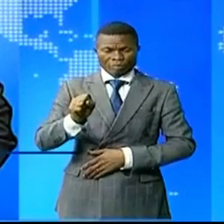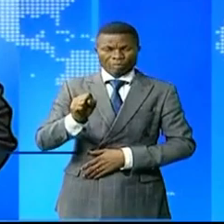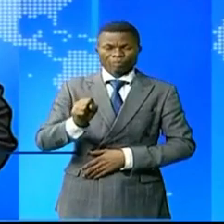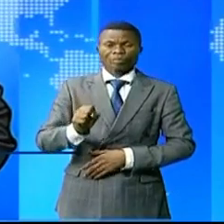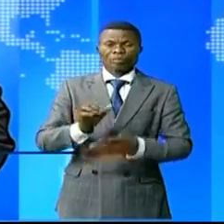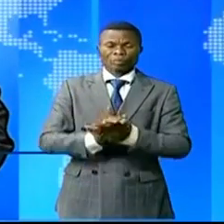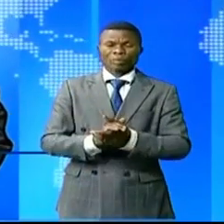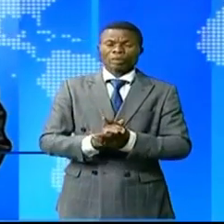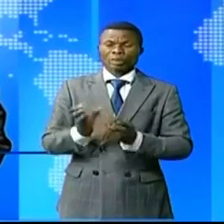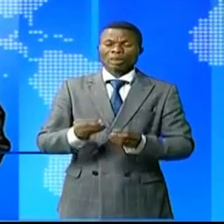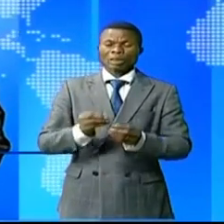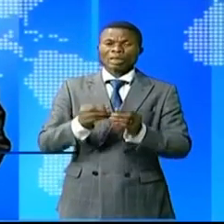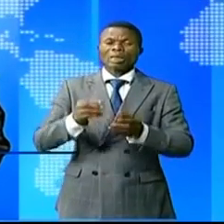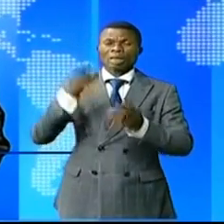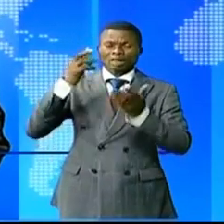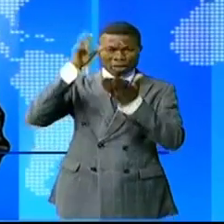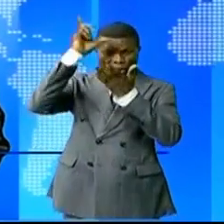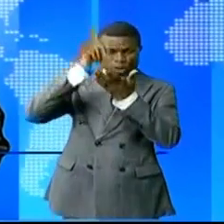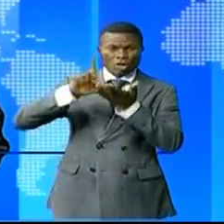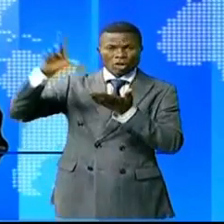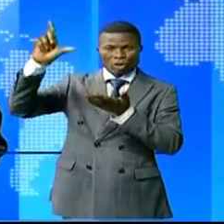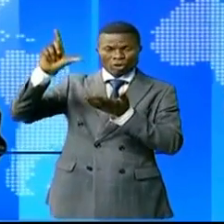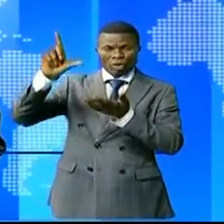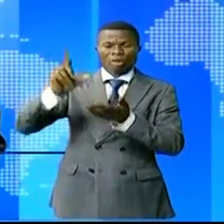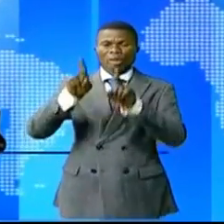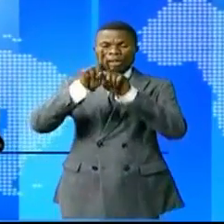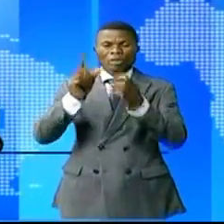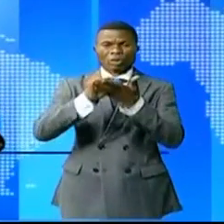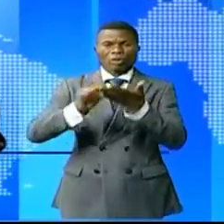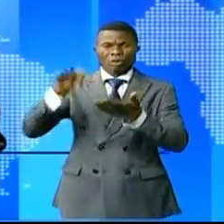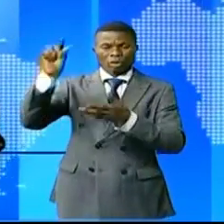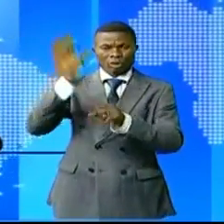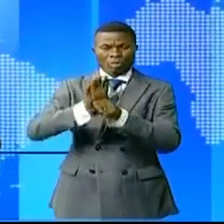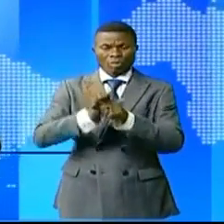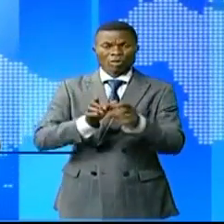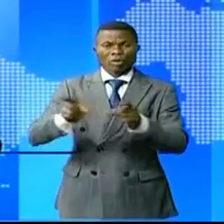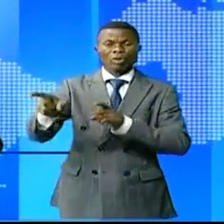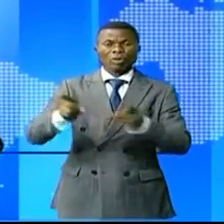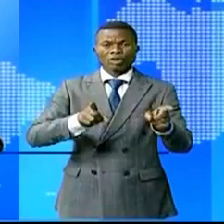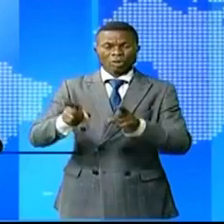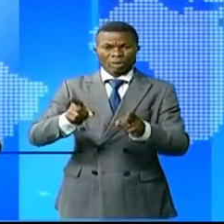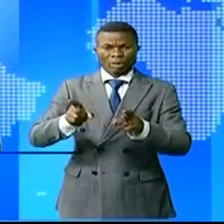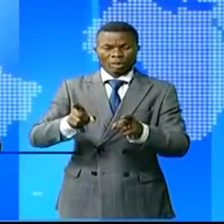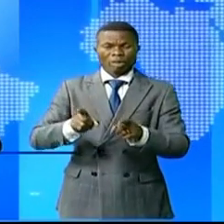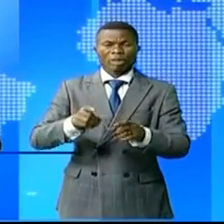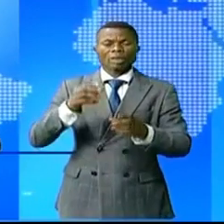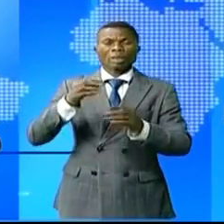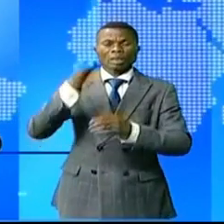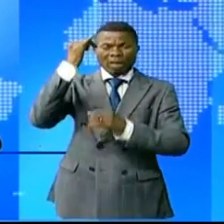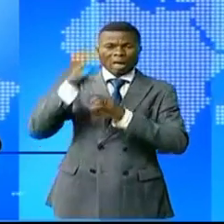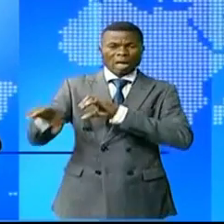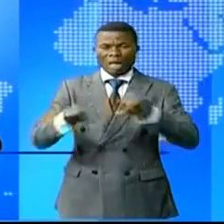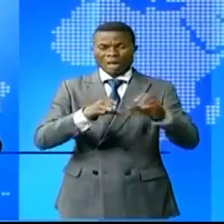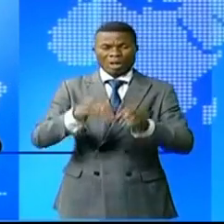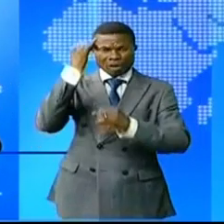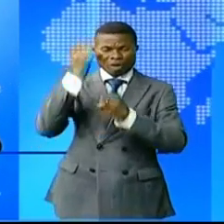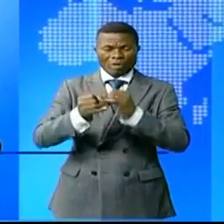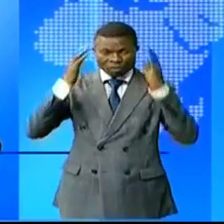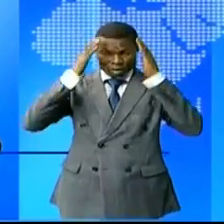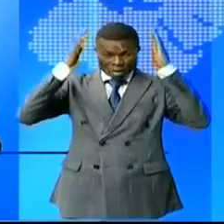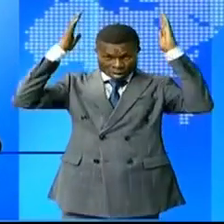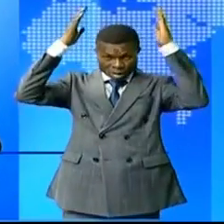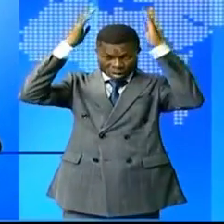de l'emploi des étudiants gradués et licenciés des différentes filières. C'est là à l'issue de la cérémonie de collation de